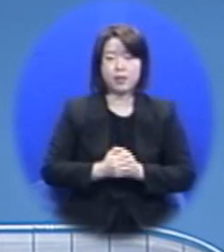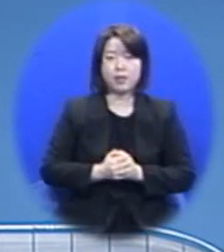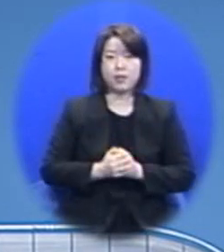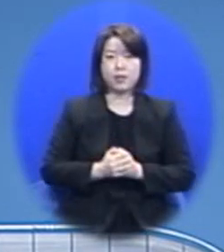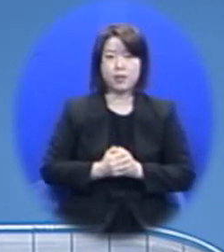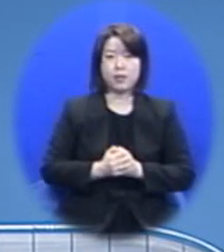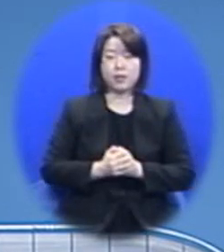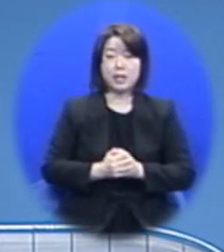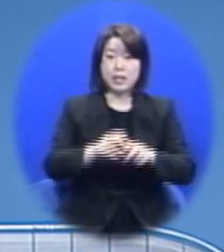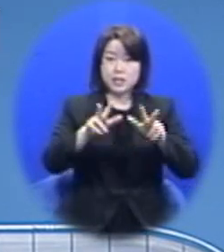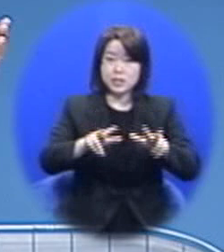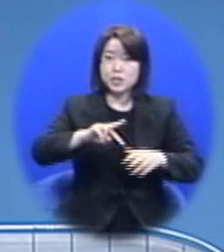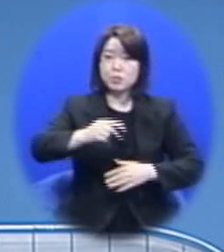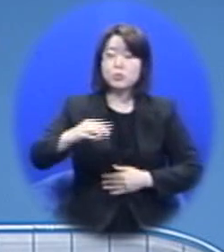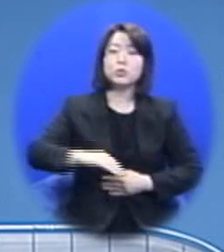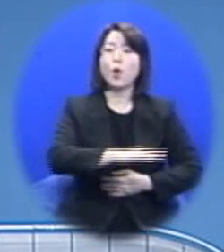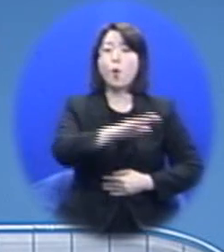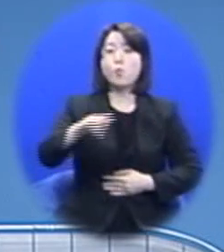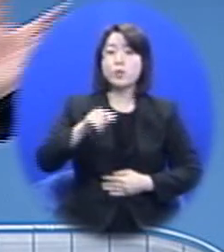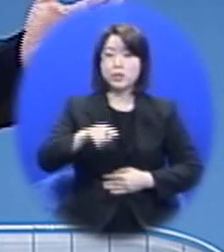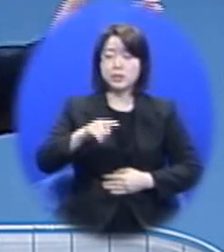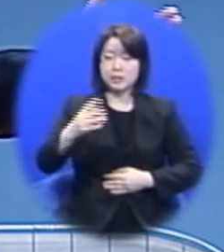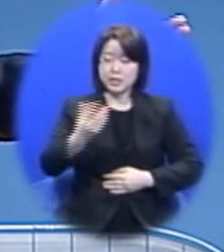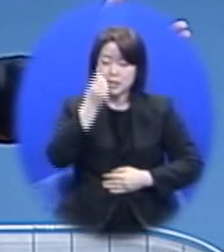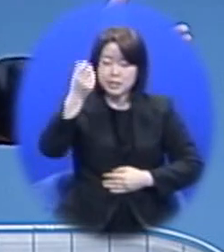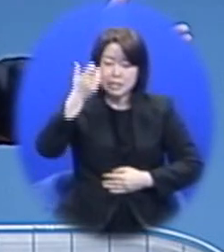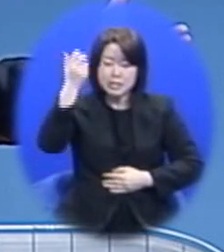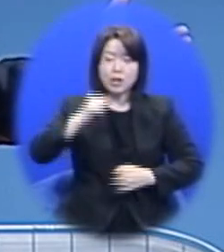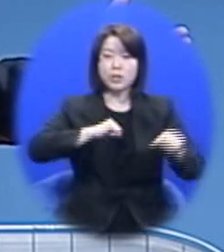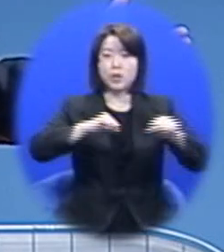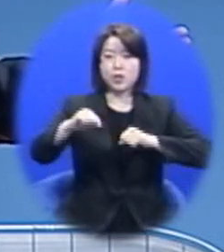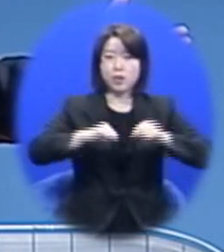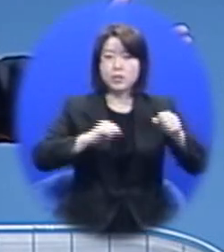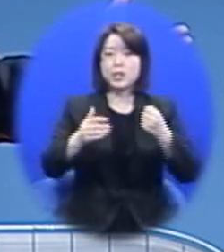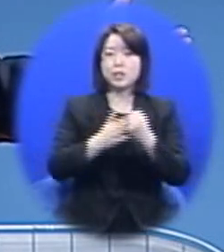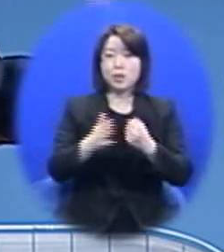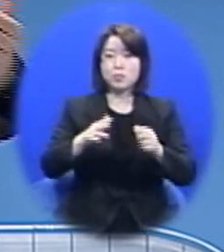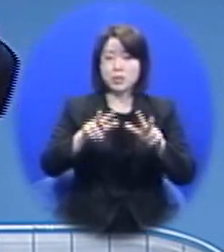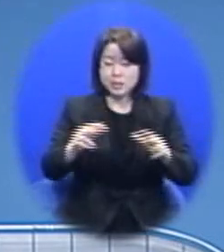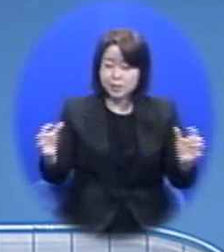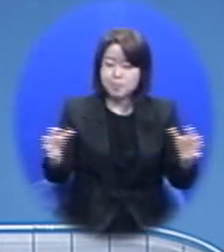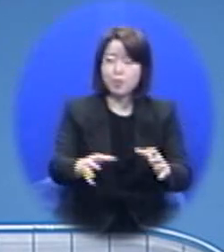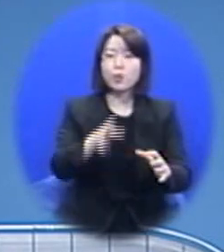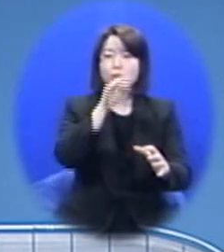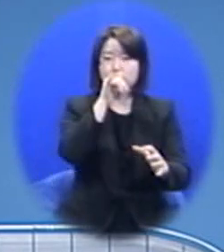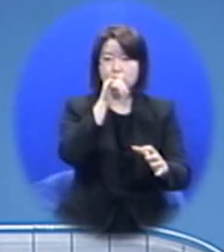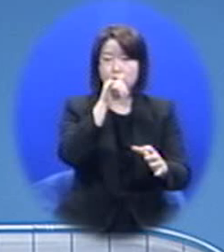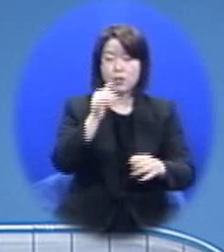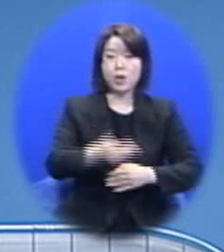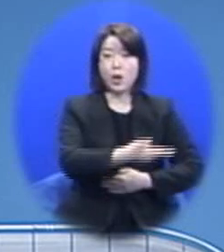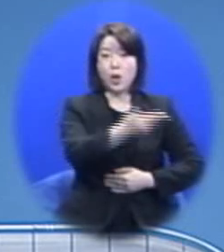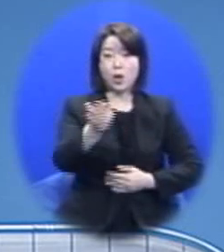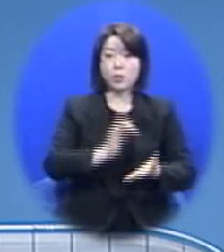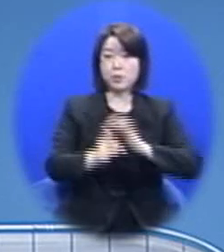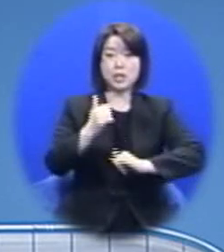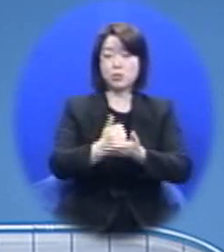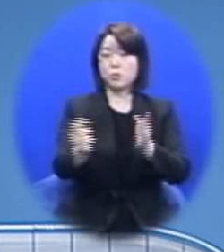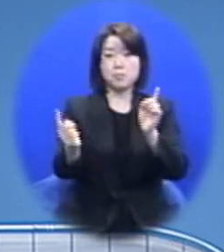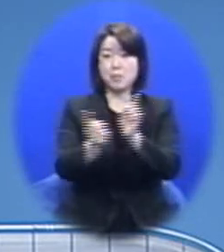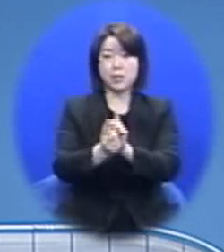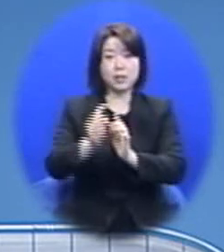지금도 우리는 바로 그 성령의 역사 때문에 이렇게 모인 겁니다. 여러분은 예수님을 만나본 적도